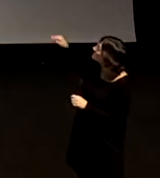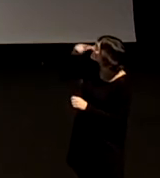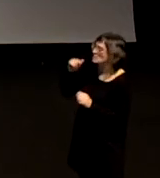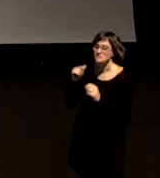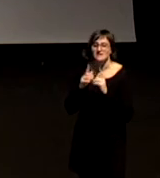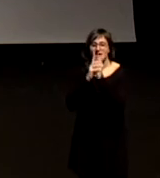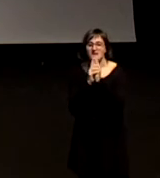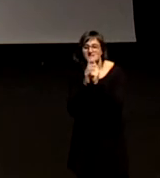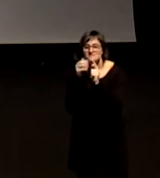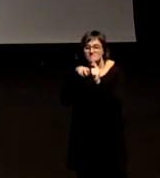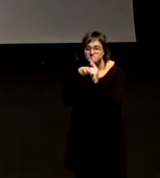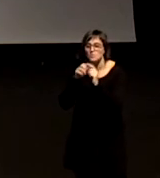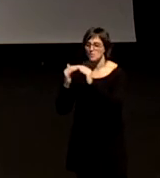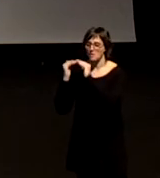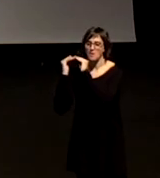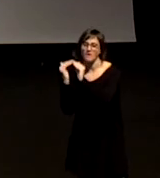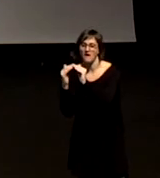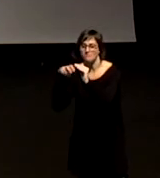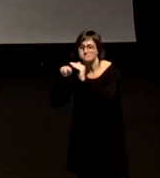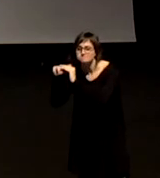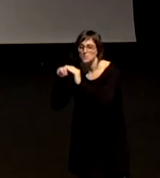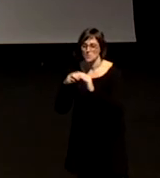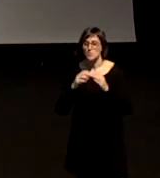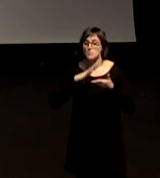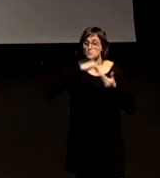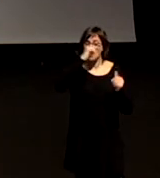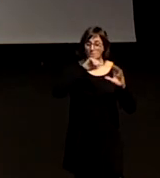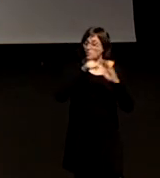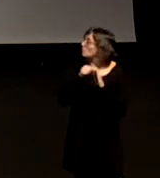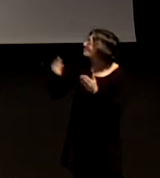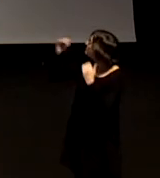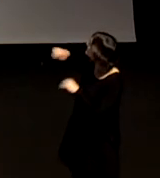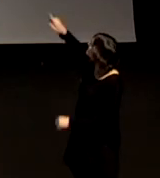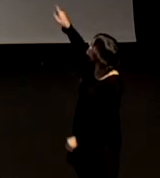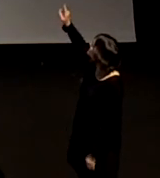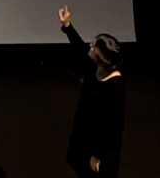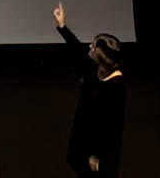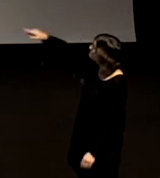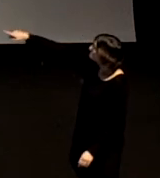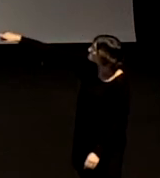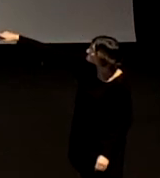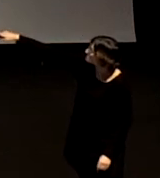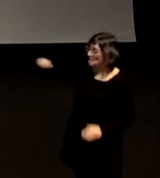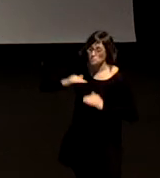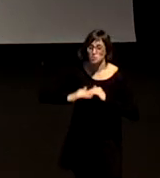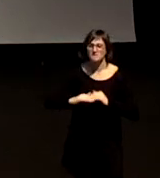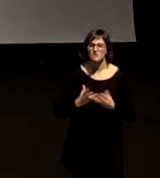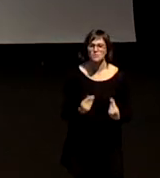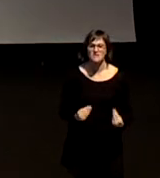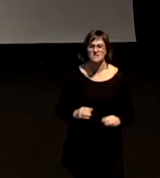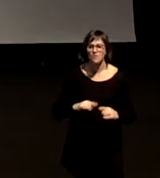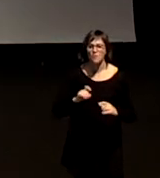églises dans un hangar dans un trou de murs là le hibou des marais qui n'est je suis au sol dans les marais et